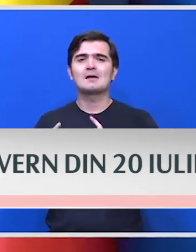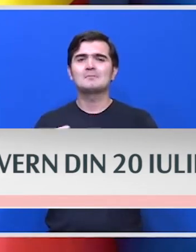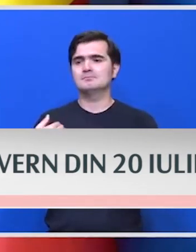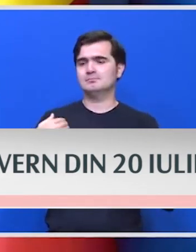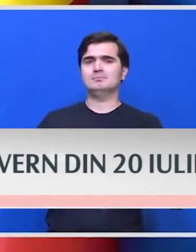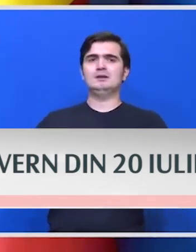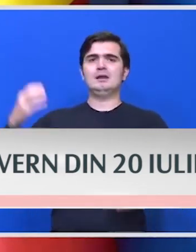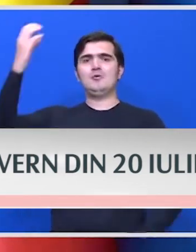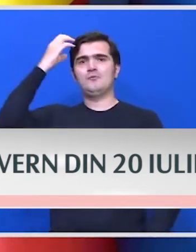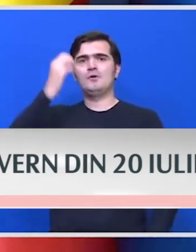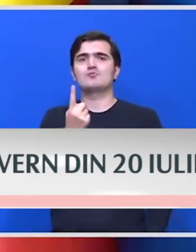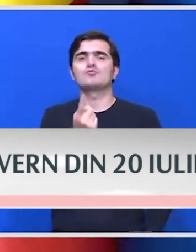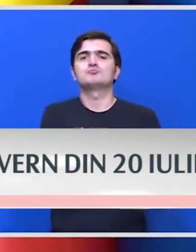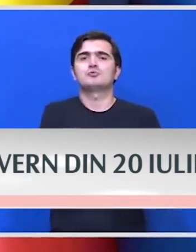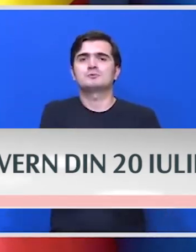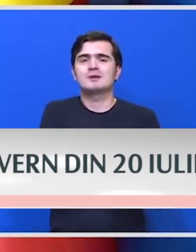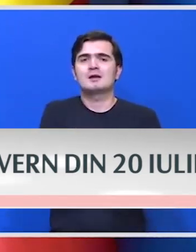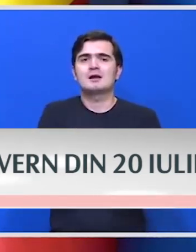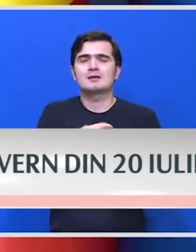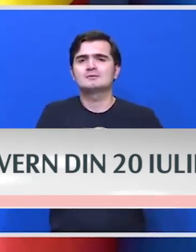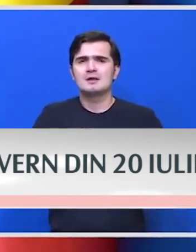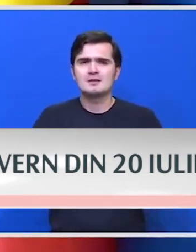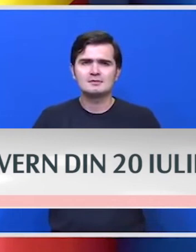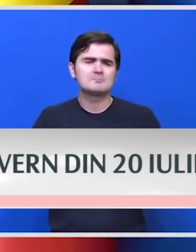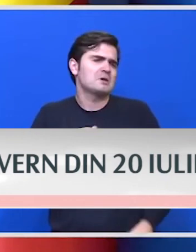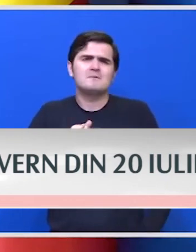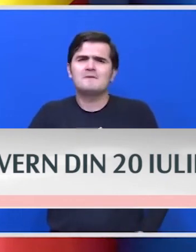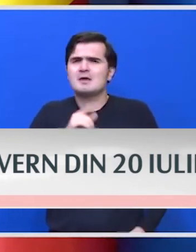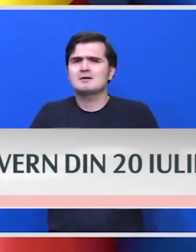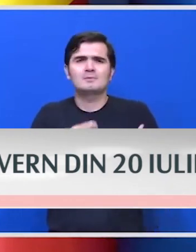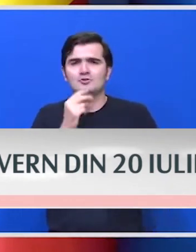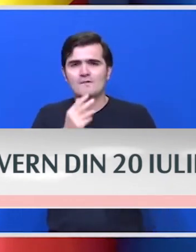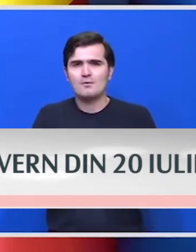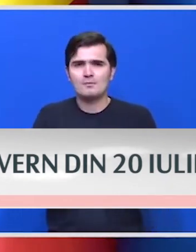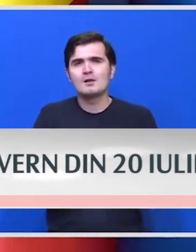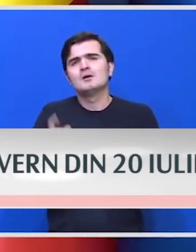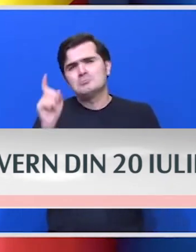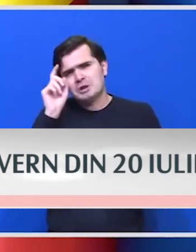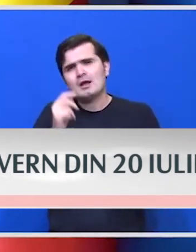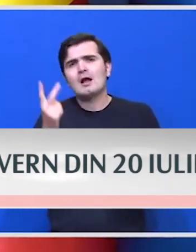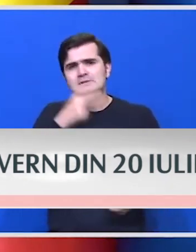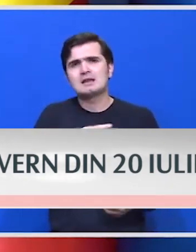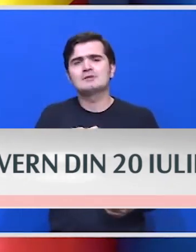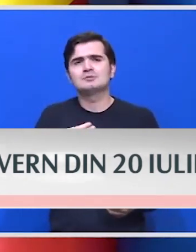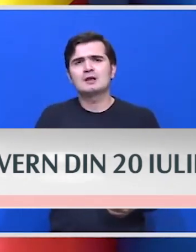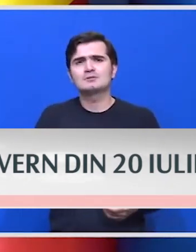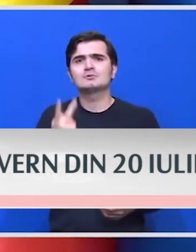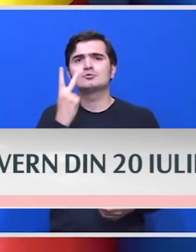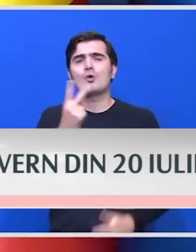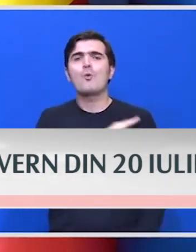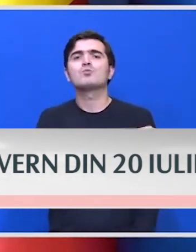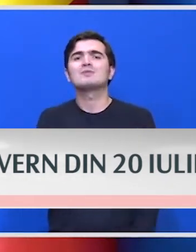guvern un dosar aflat în instanță, indiferent despre ce ar fi vorba și cred că înțelegeți faptul că sunt două puteri